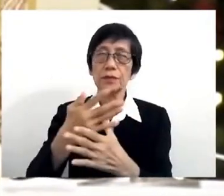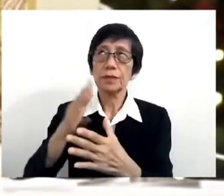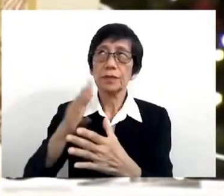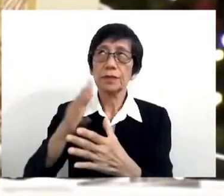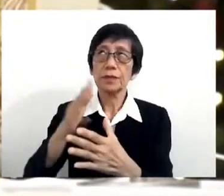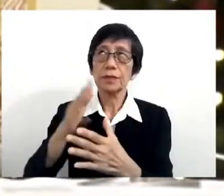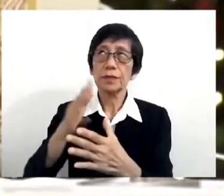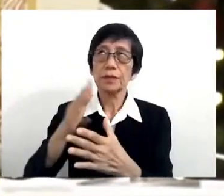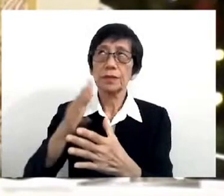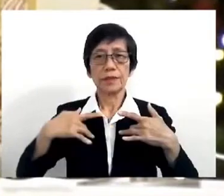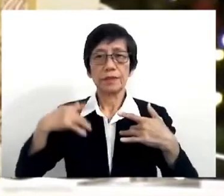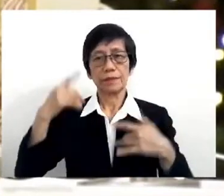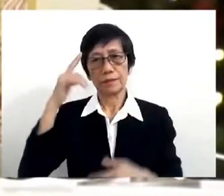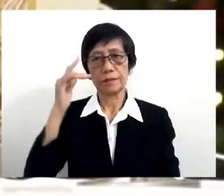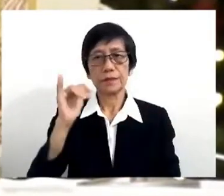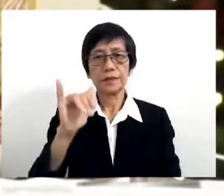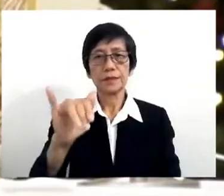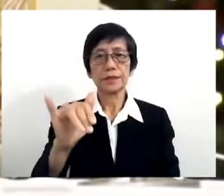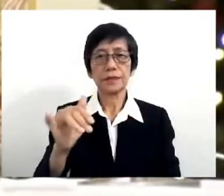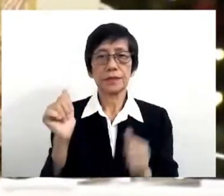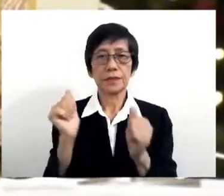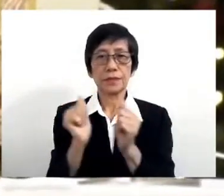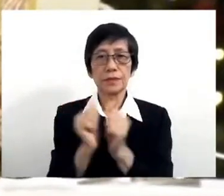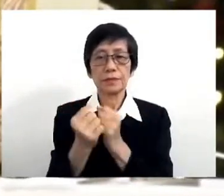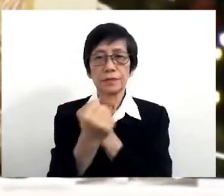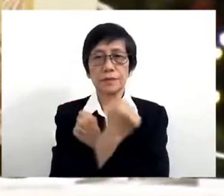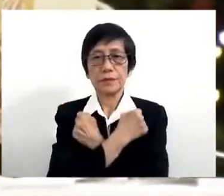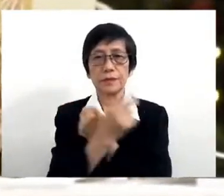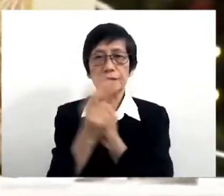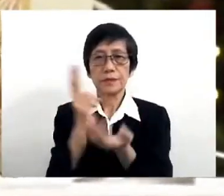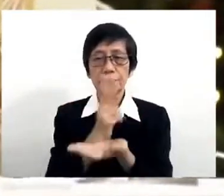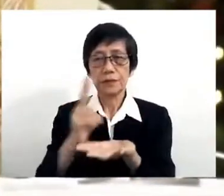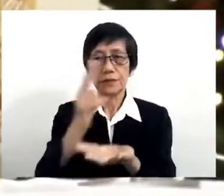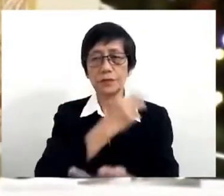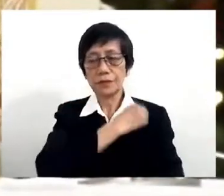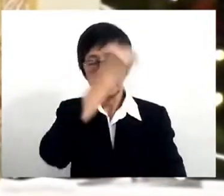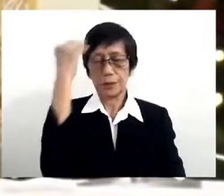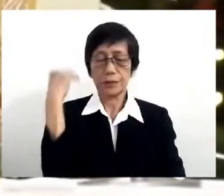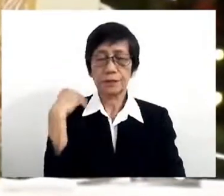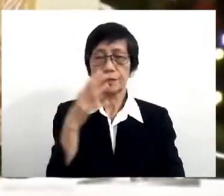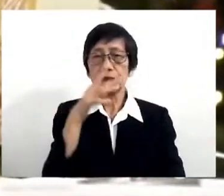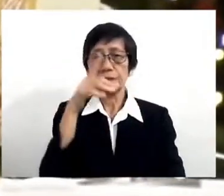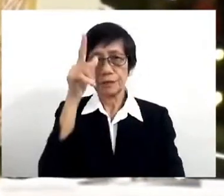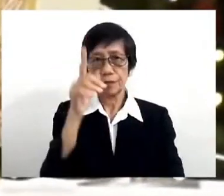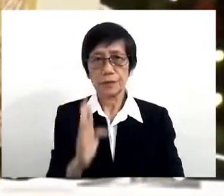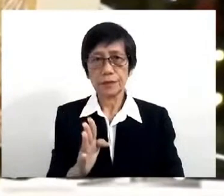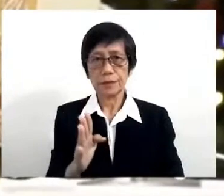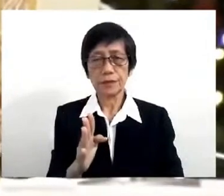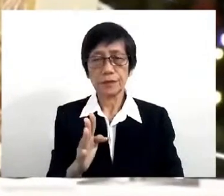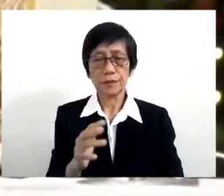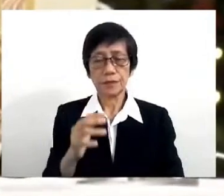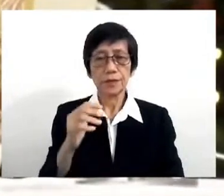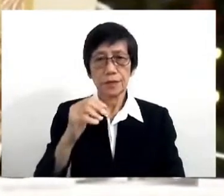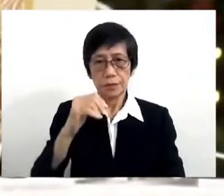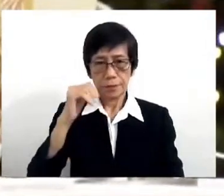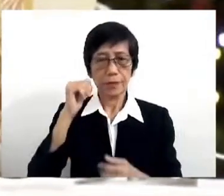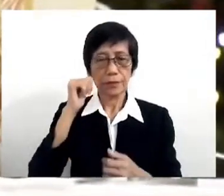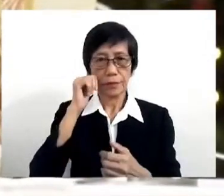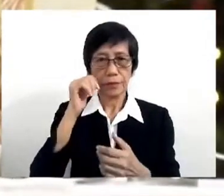wakas. Kaisa ng Mahal na Birheng Maria na Ina ng Diyos, ng kanyang kabiyak ng pusong si San